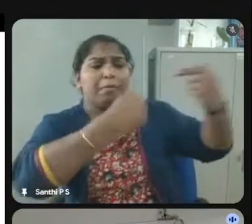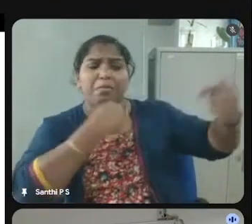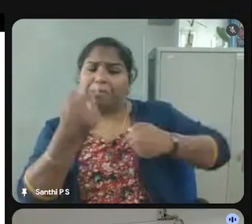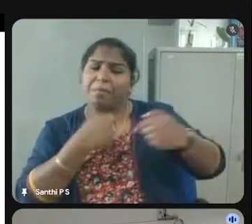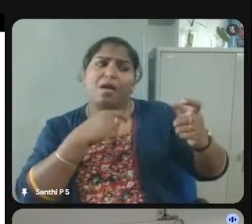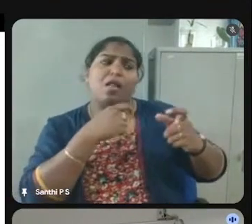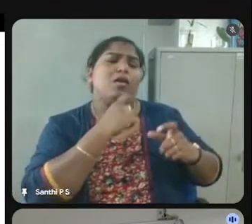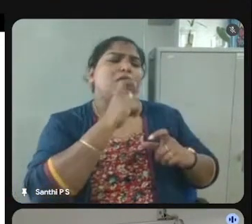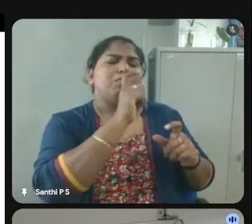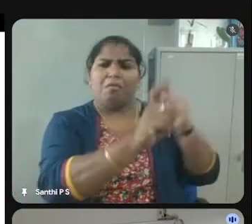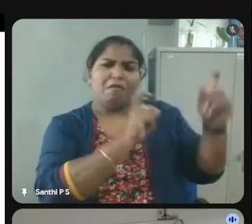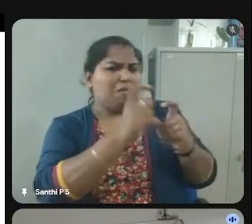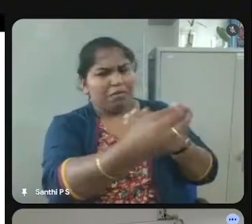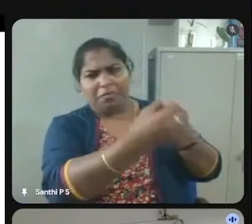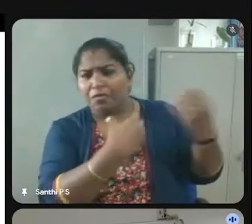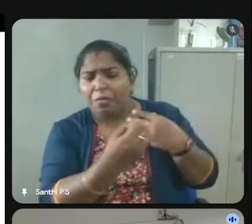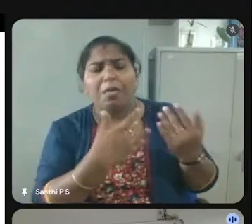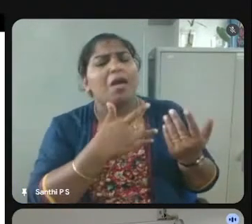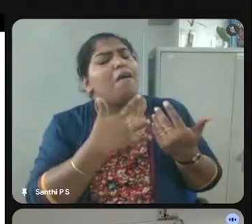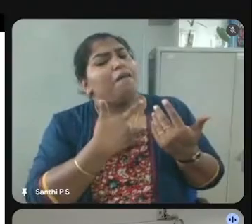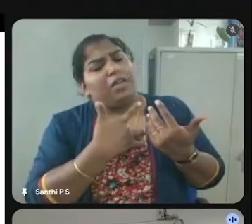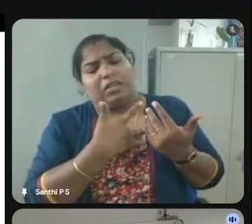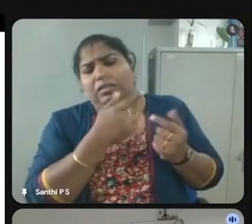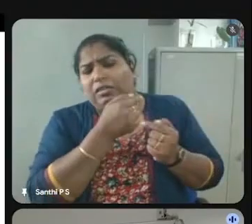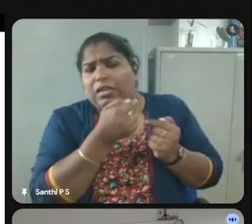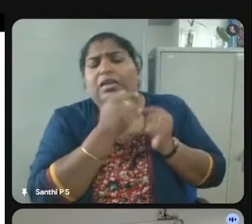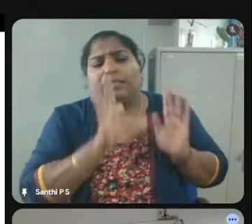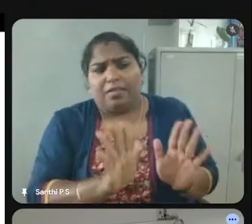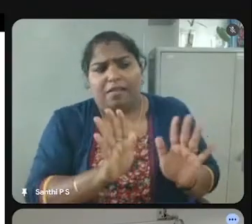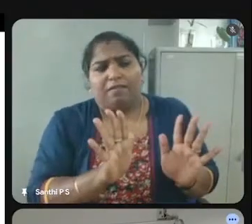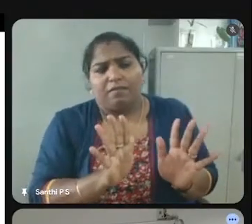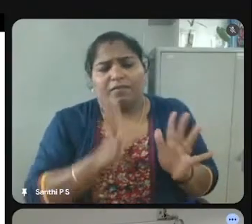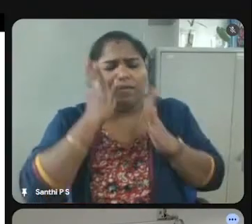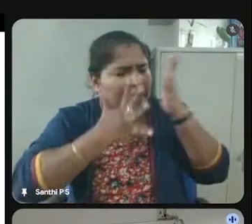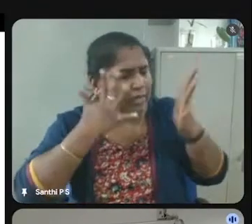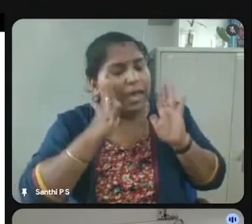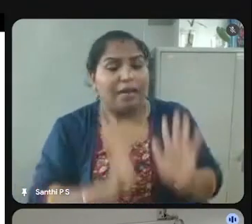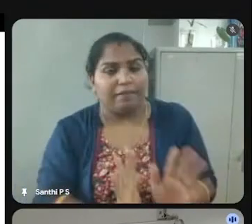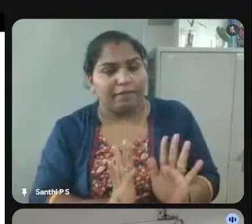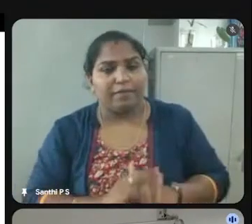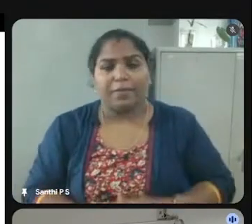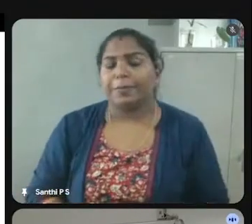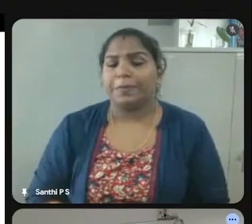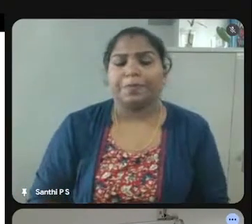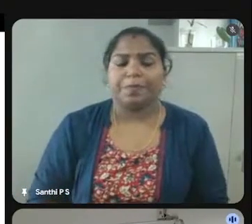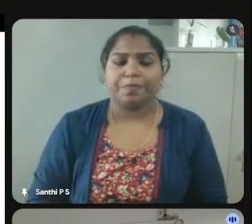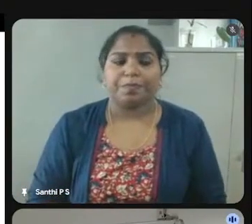ഒരു പ്രയാസം തന്നെയാണ്. ഏത് പേരന്റിനെ സംബന്ധിച്ചിടത്തോളം നോക്കുമ്പോഴും അതൊരു പ്രയാസം തന്നെയാണ്. മറ്റു കാരണങ്ങൾ എന്ന്